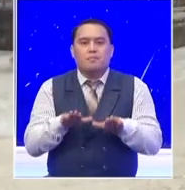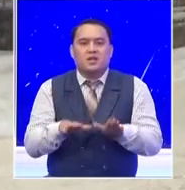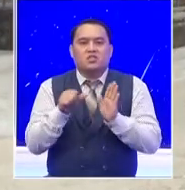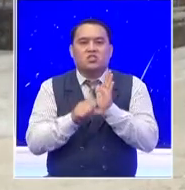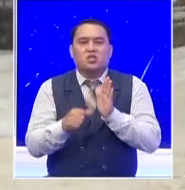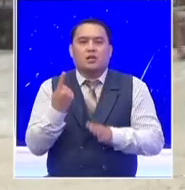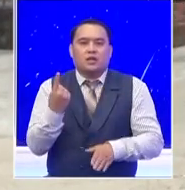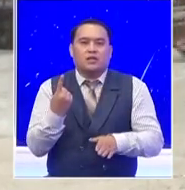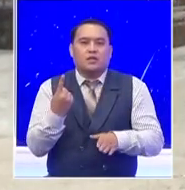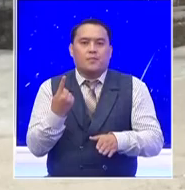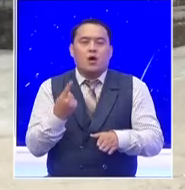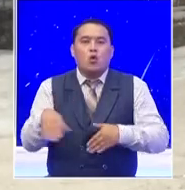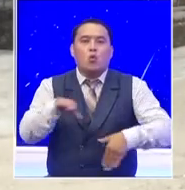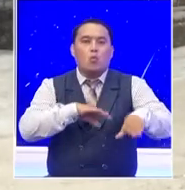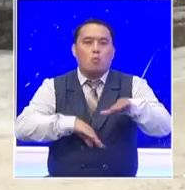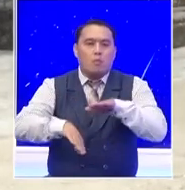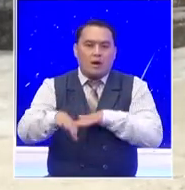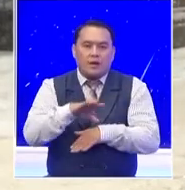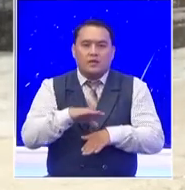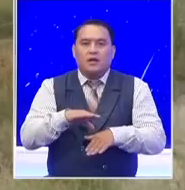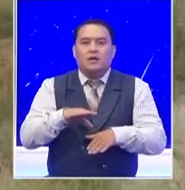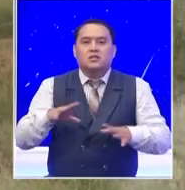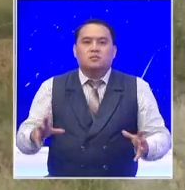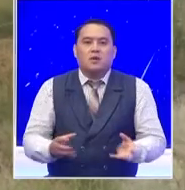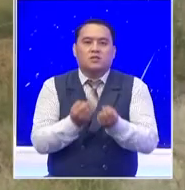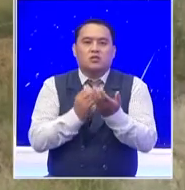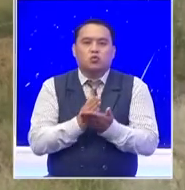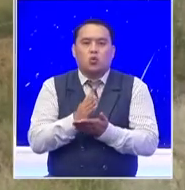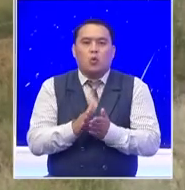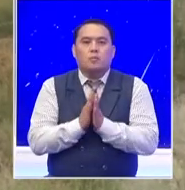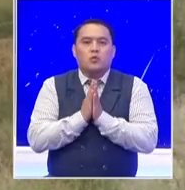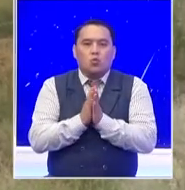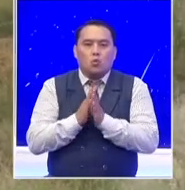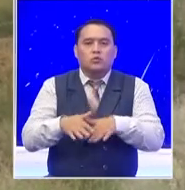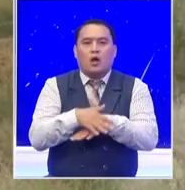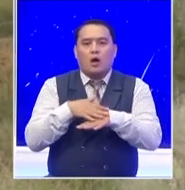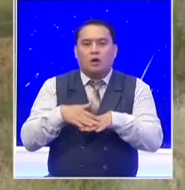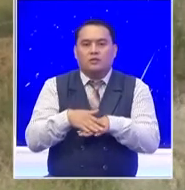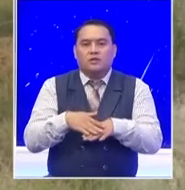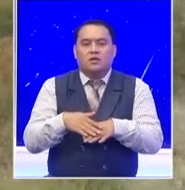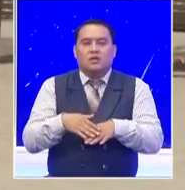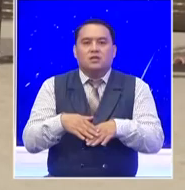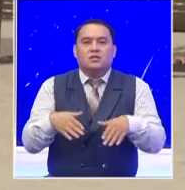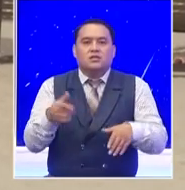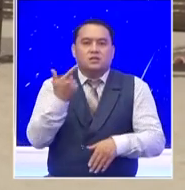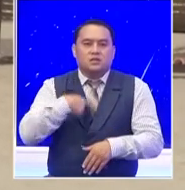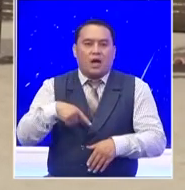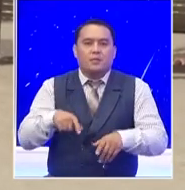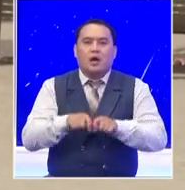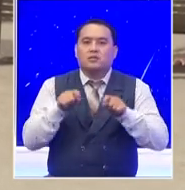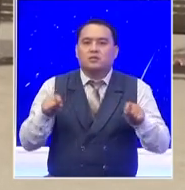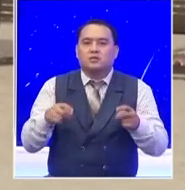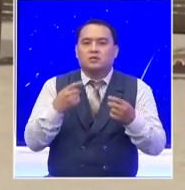для купания. Департамент по ЧС Алматинской области настоятельно рекомендует гражданам не организовывать отдых в неположенных